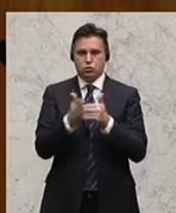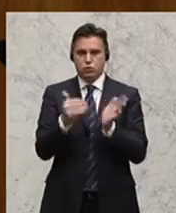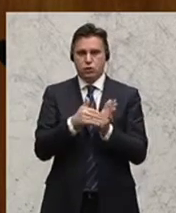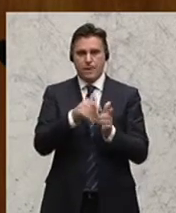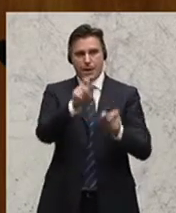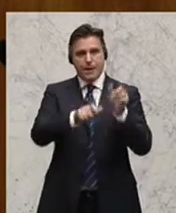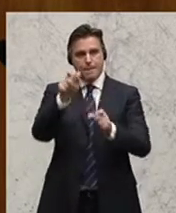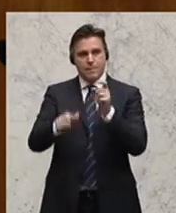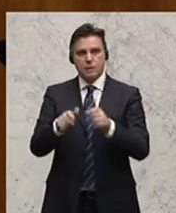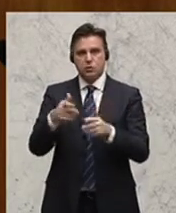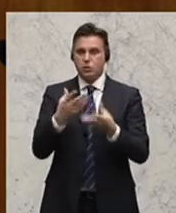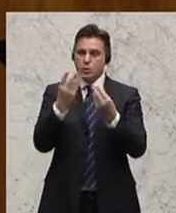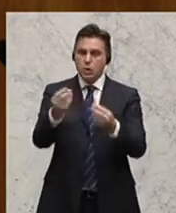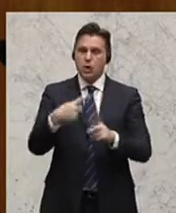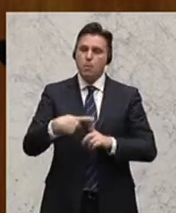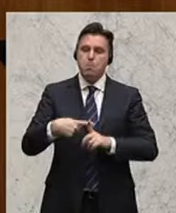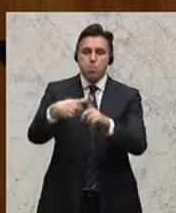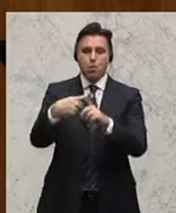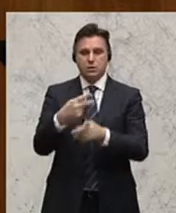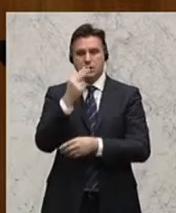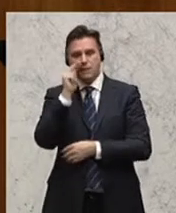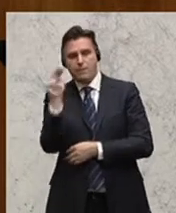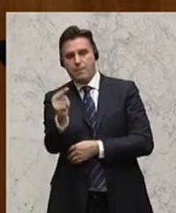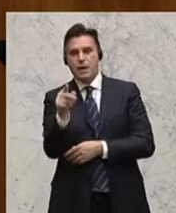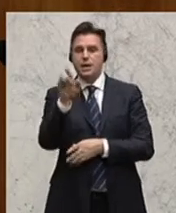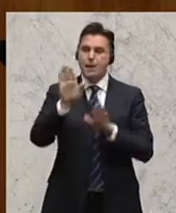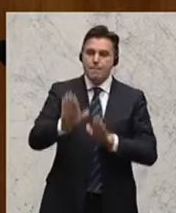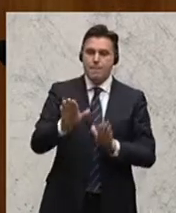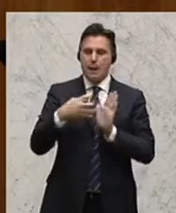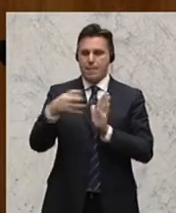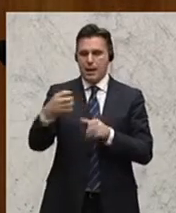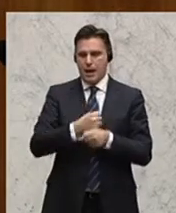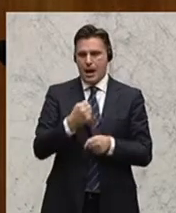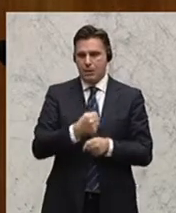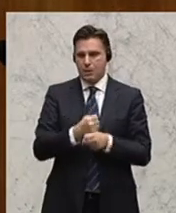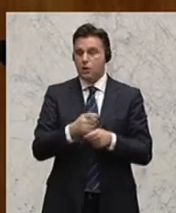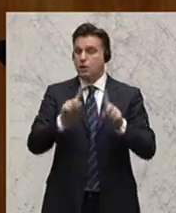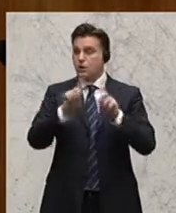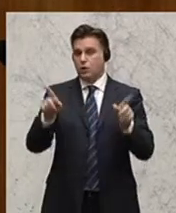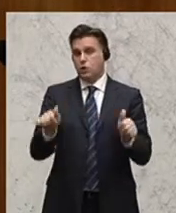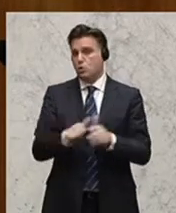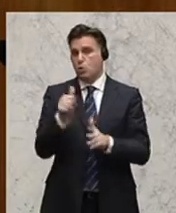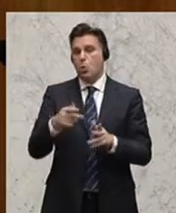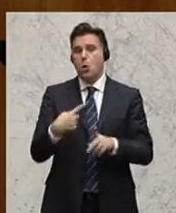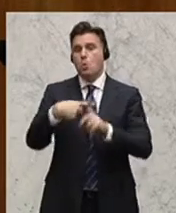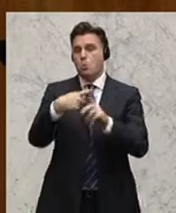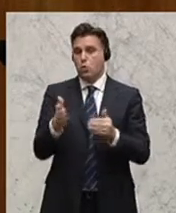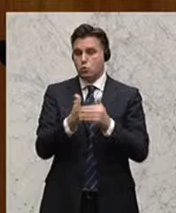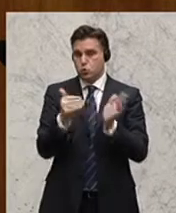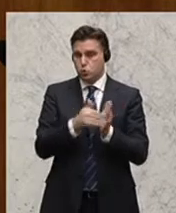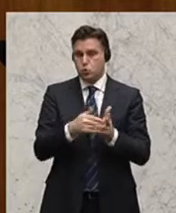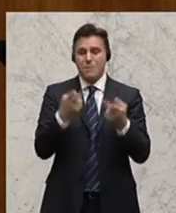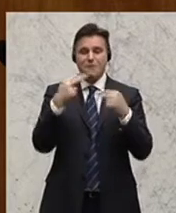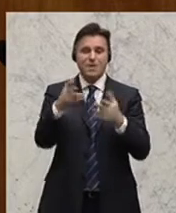Menschen positive Anreize zu setzen, damit sie länger arbeiten. Da gibt es verschiedene Modelle, Bonussysteme. Das Thema Aus-